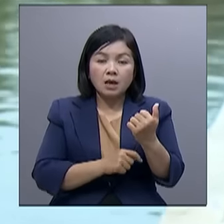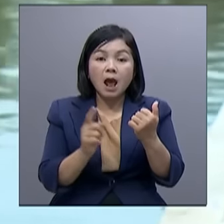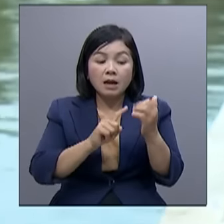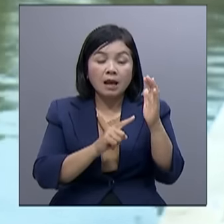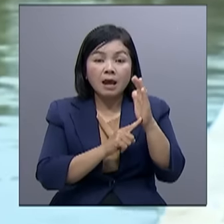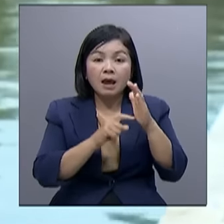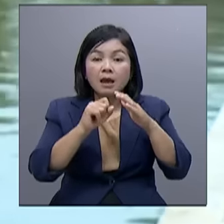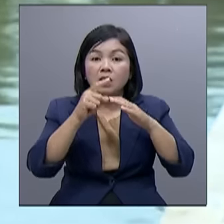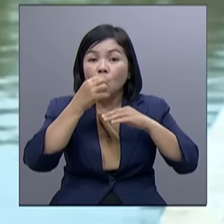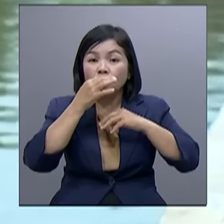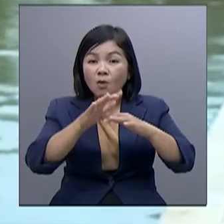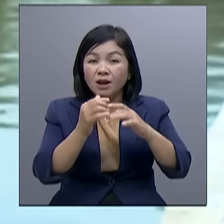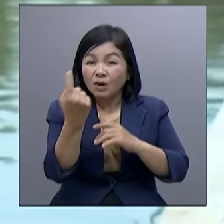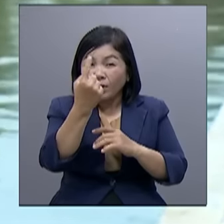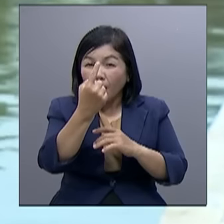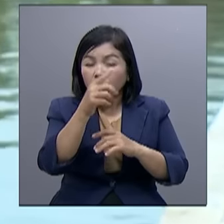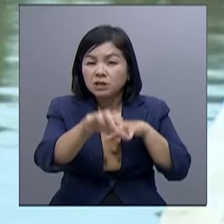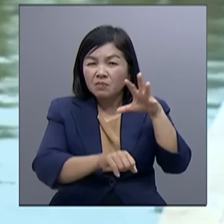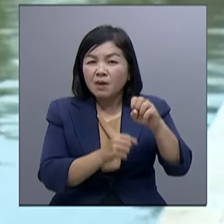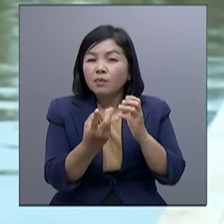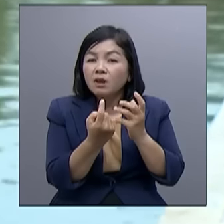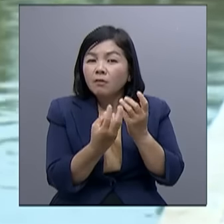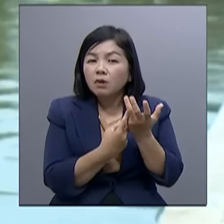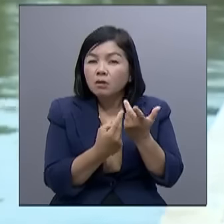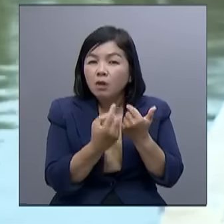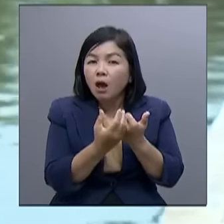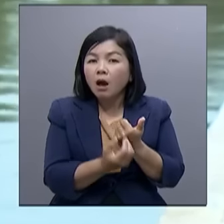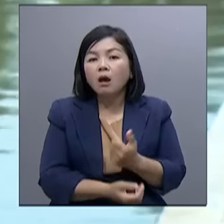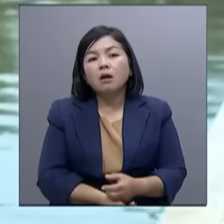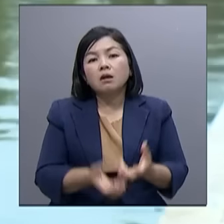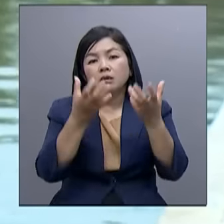จังหวัดเดียวคุณผู้ชมครับสามารถจับปลาหมอคางดำได้แล้วมากกว่า 500,000 ตัวครับ